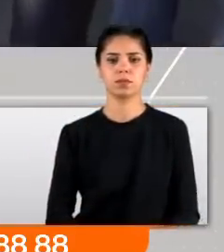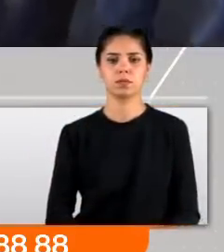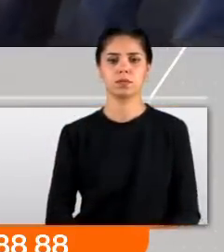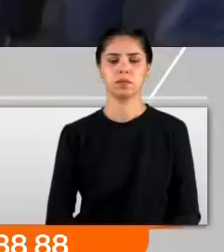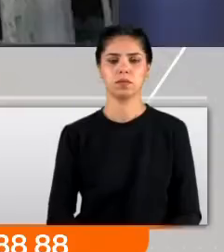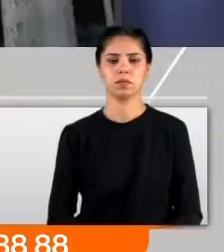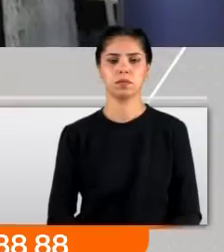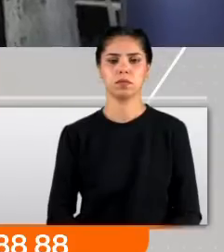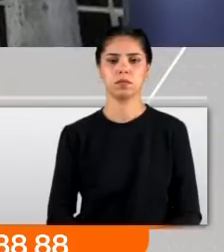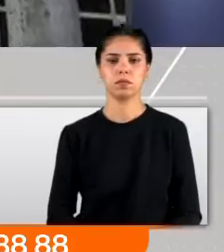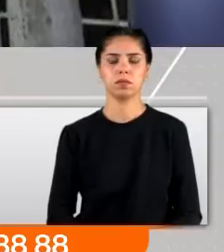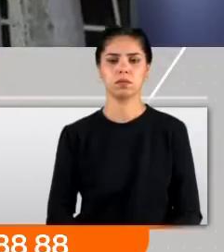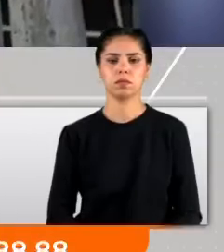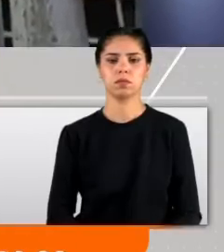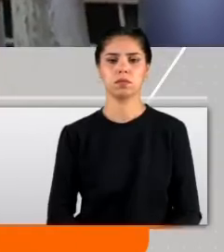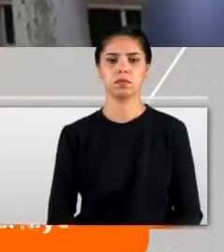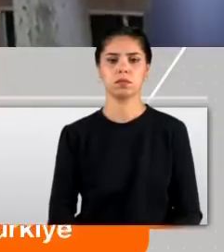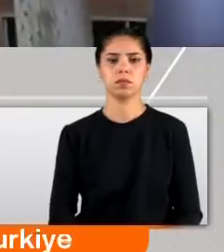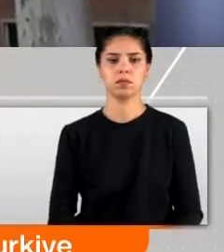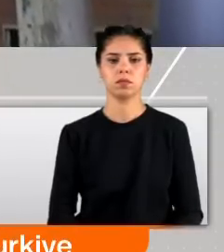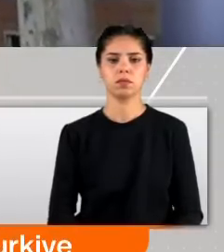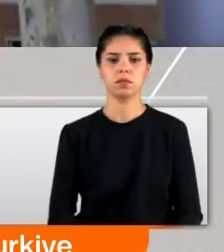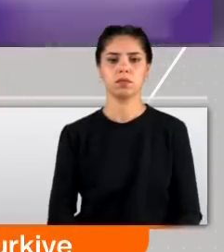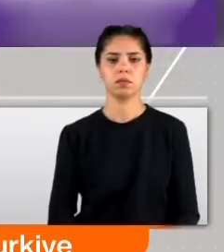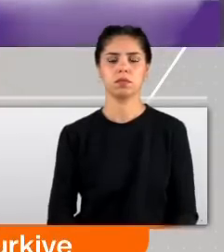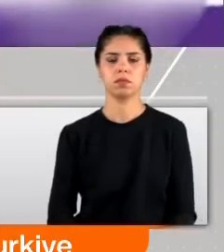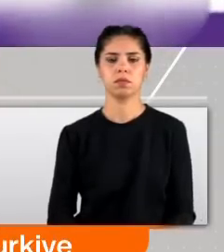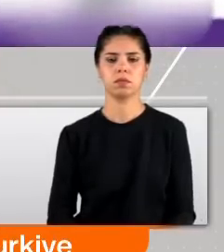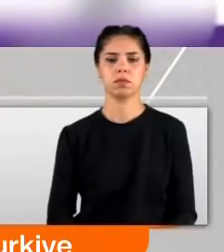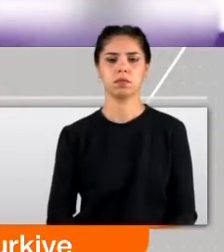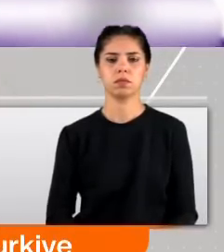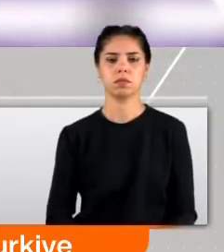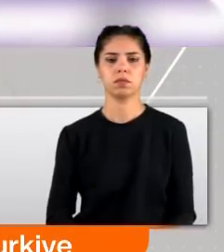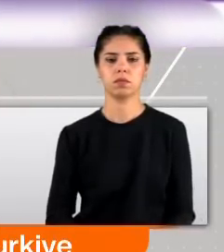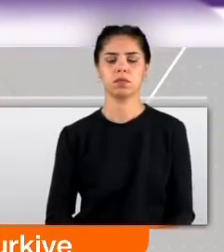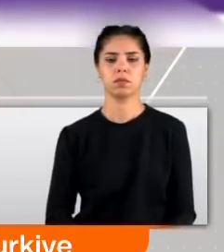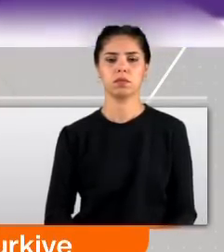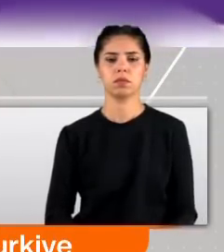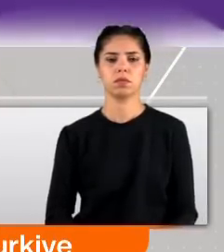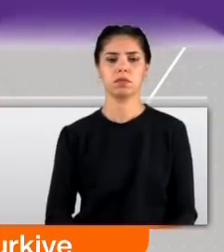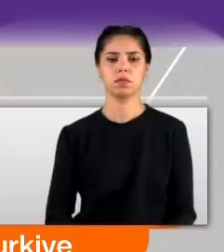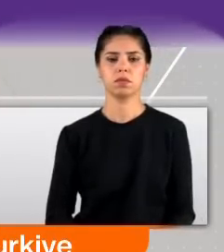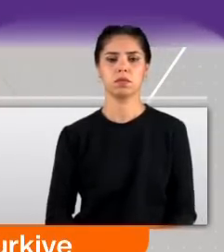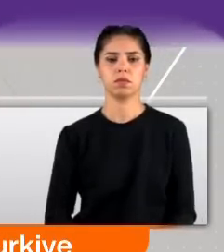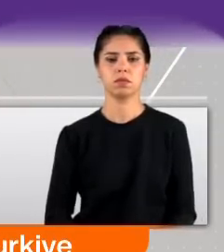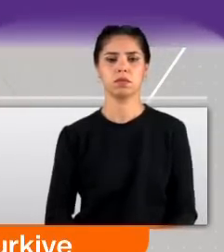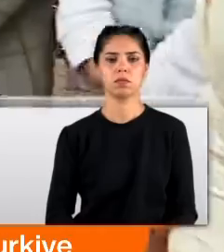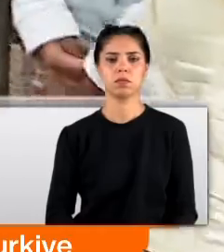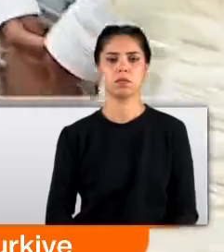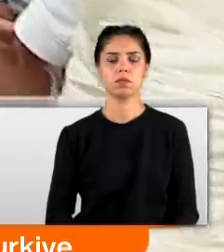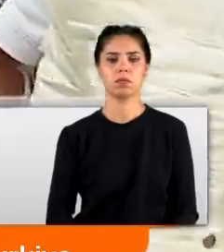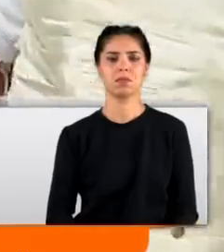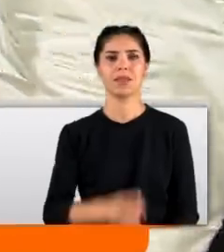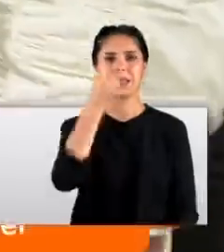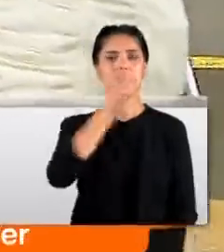taraflı değiştirilemez. Yıllık %5, %10'dan fazla artış yapılmayacağı beyan edilmişse üniversiteler bu vaatlerini yerine getirmek zorundalar. Tek